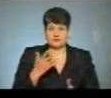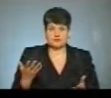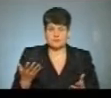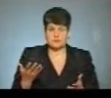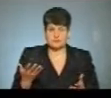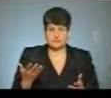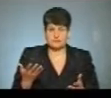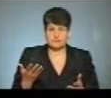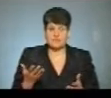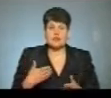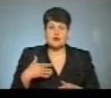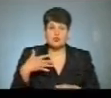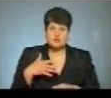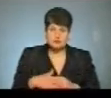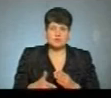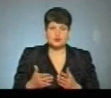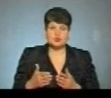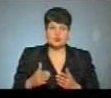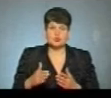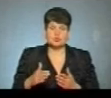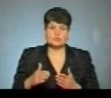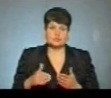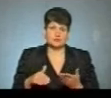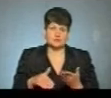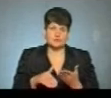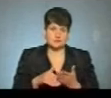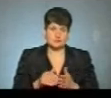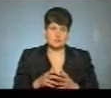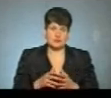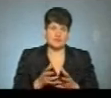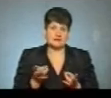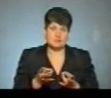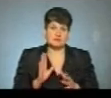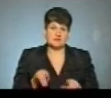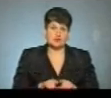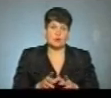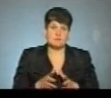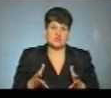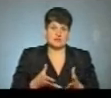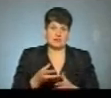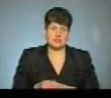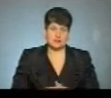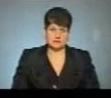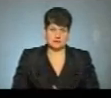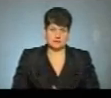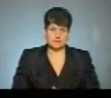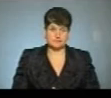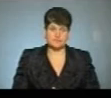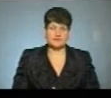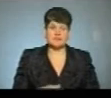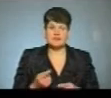повідомо ясно, що є субсидії, це все треба більше платити. Ось таке запитання ну, маємо. Вам це не в